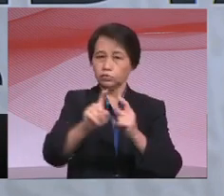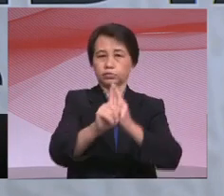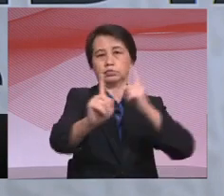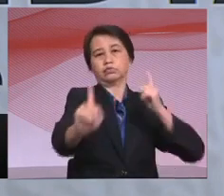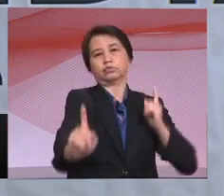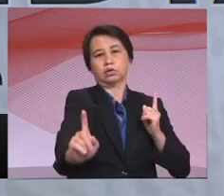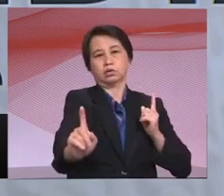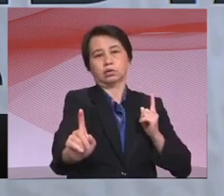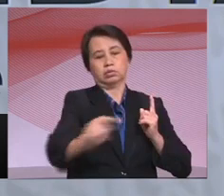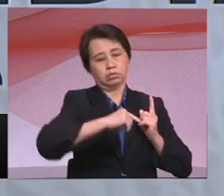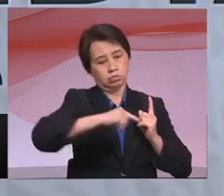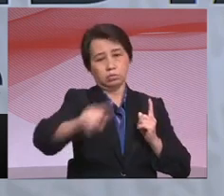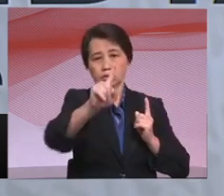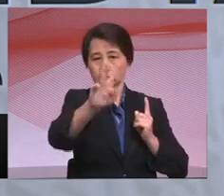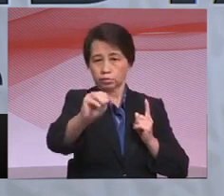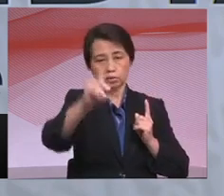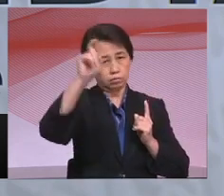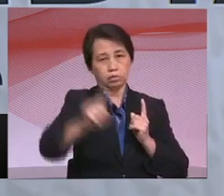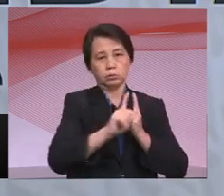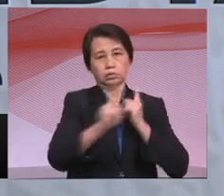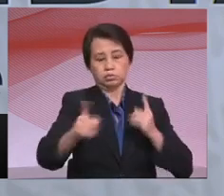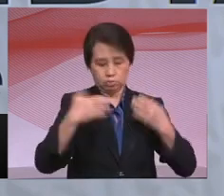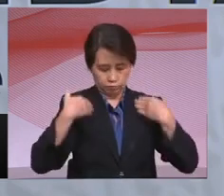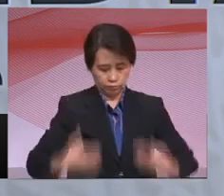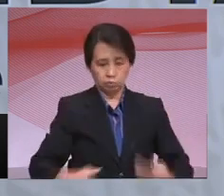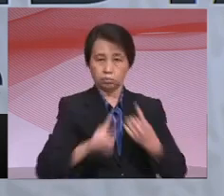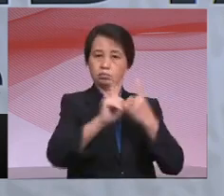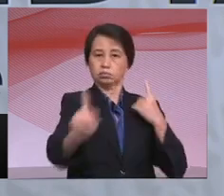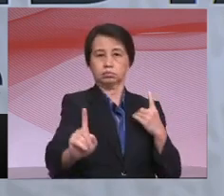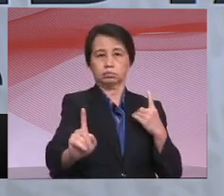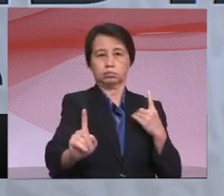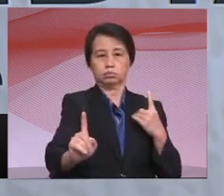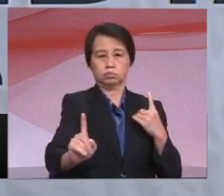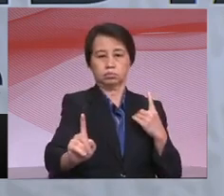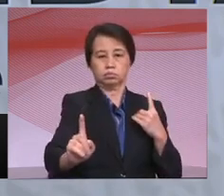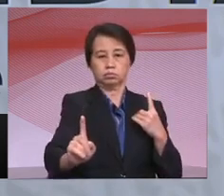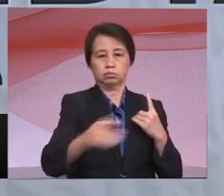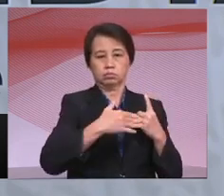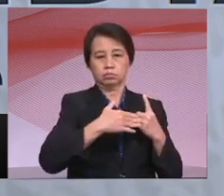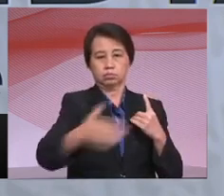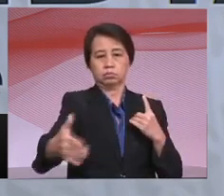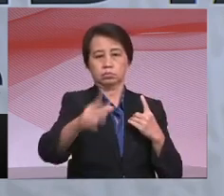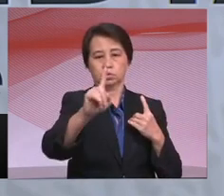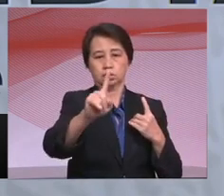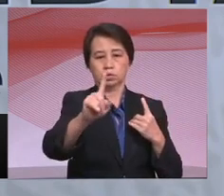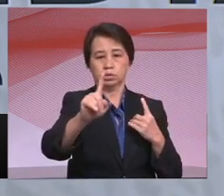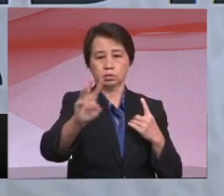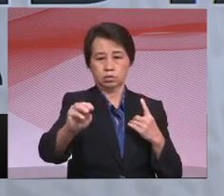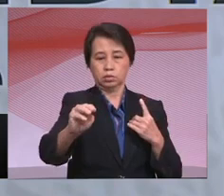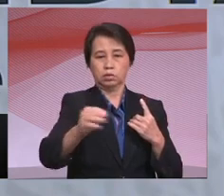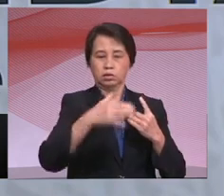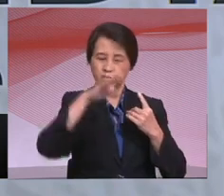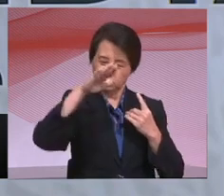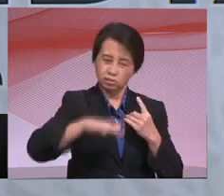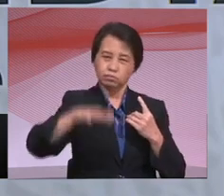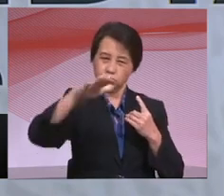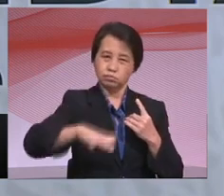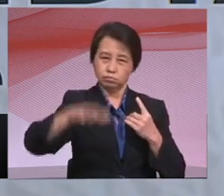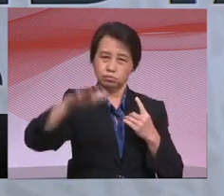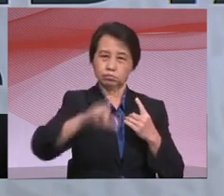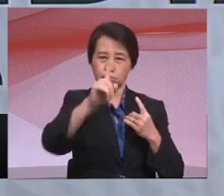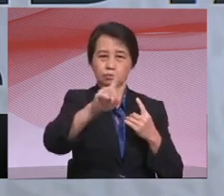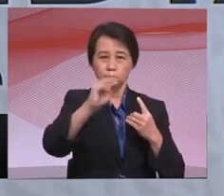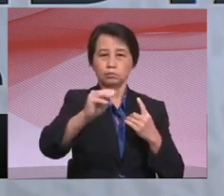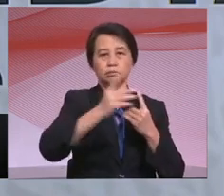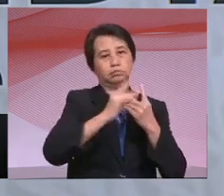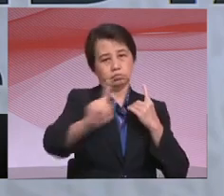fizikal. Jadi penjarakan fizikal maksudnya lebih pada satu meter, sekurang-kurangnya satu penjarakan satu